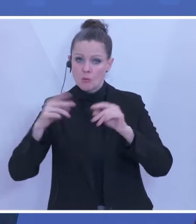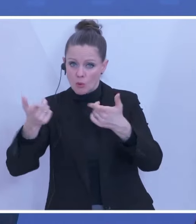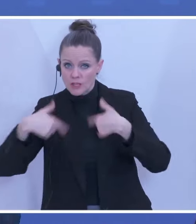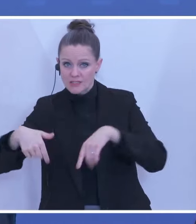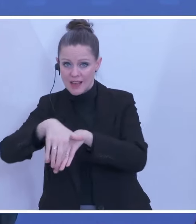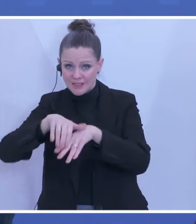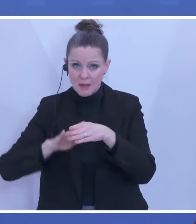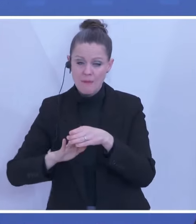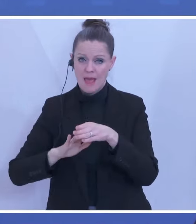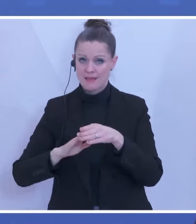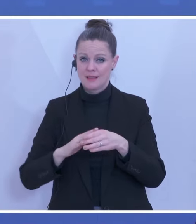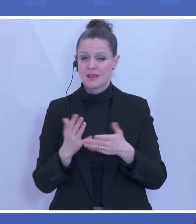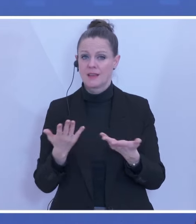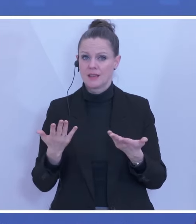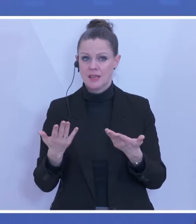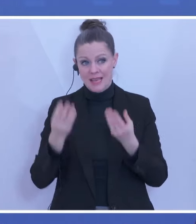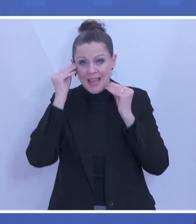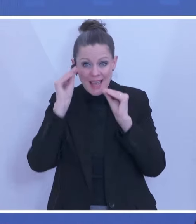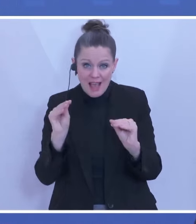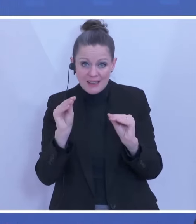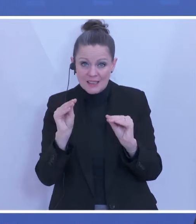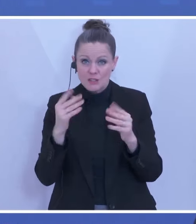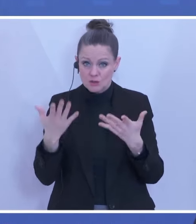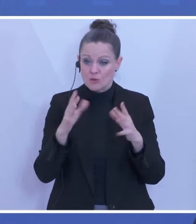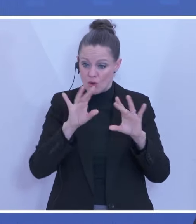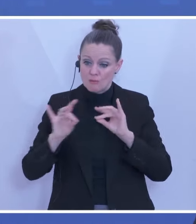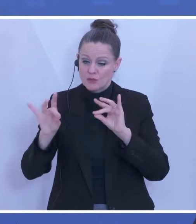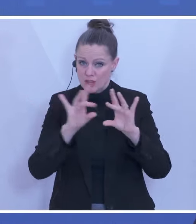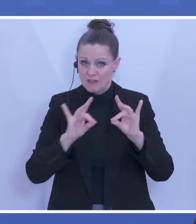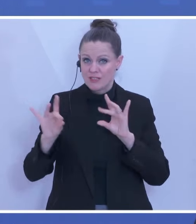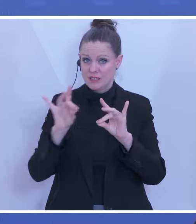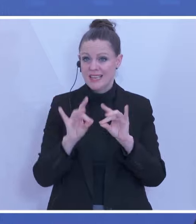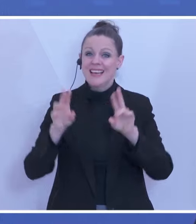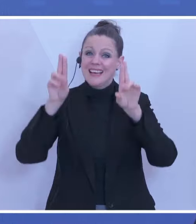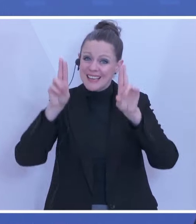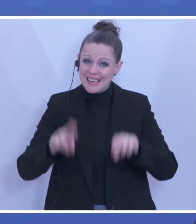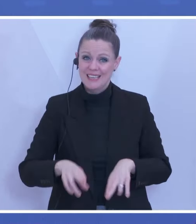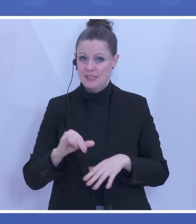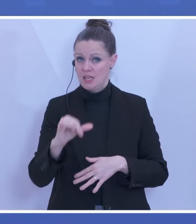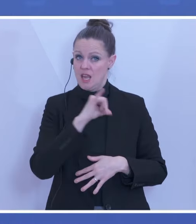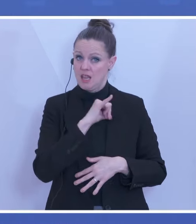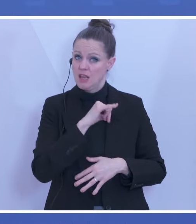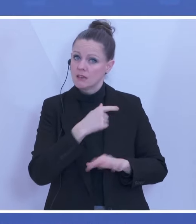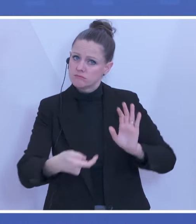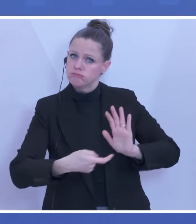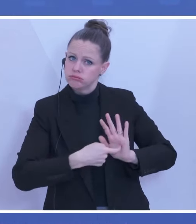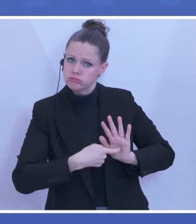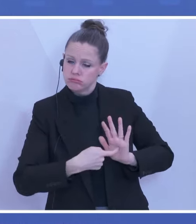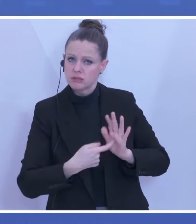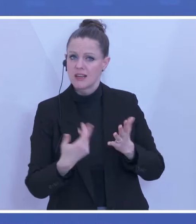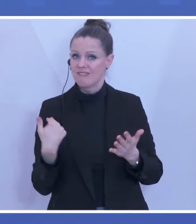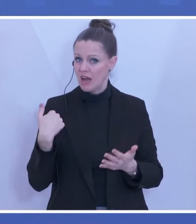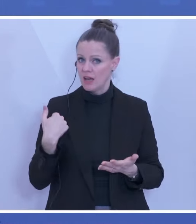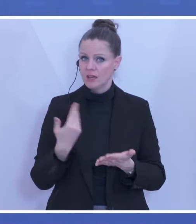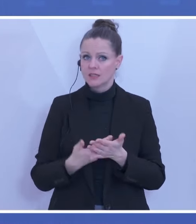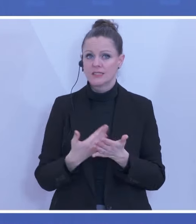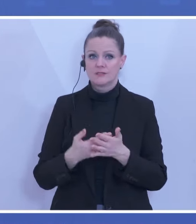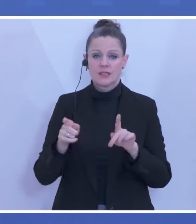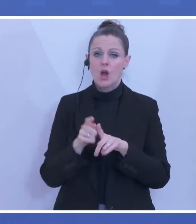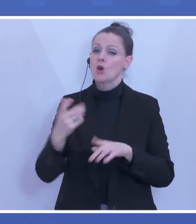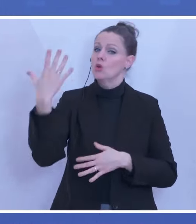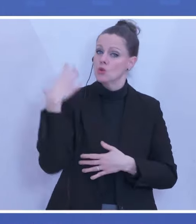die Gemeinden, aber, wenn man sich ehrlich damit beschäftigt hat, auch berechtigte Interessen eingebracht haben. Und deshalb war es dann auch